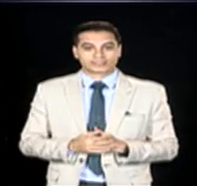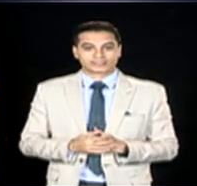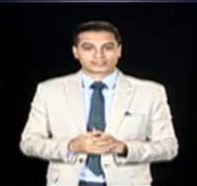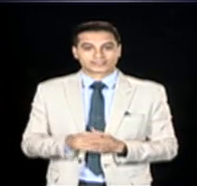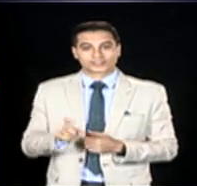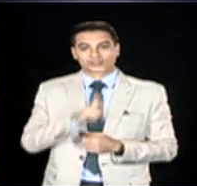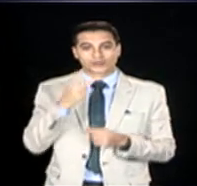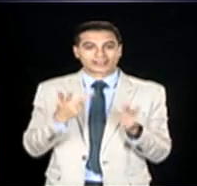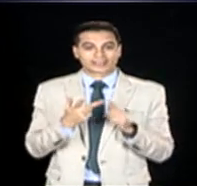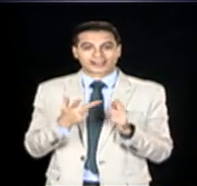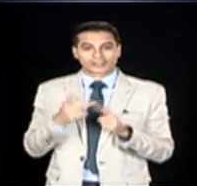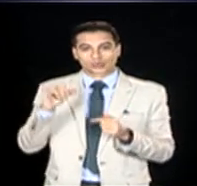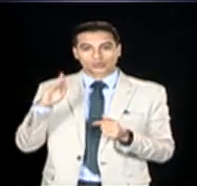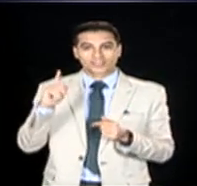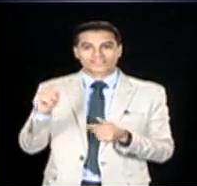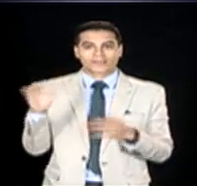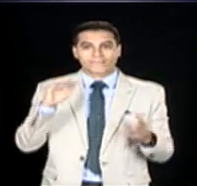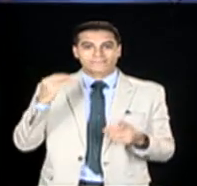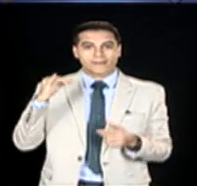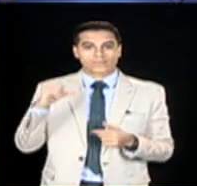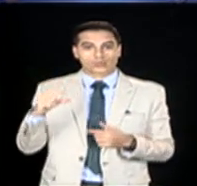السؤال الثالث، يوسف محمود،